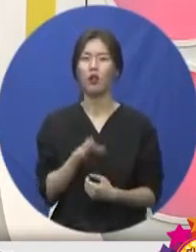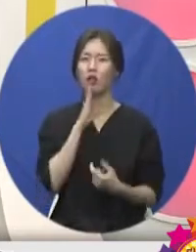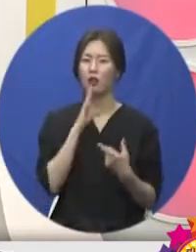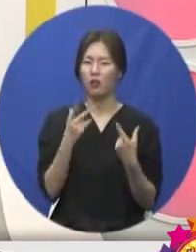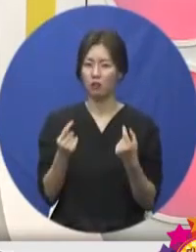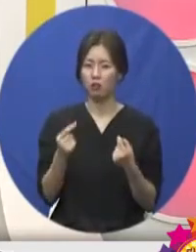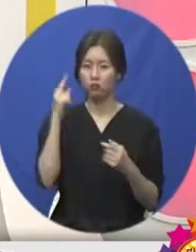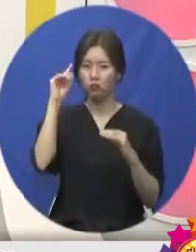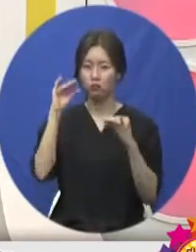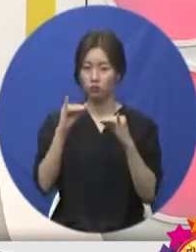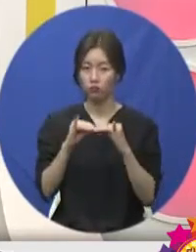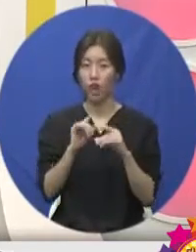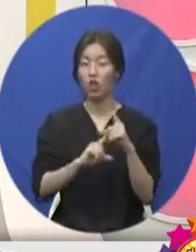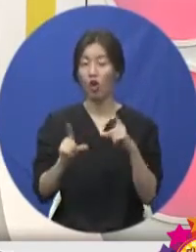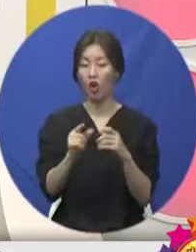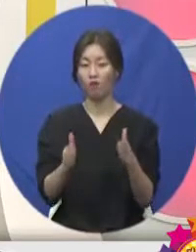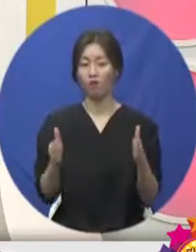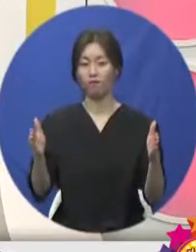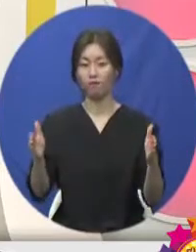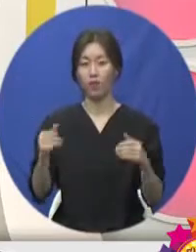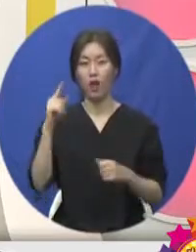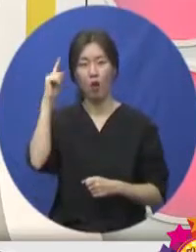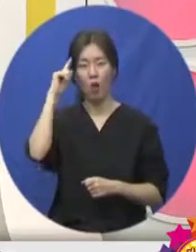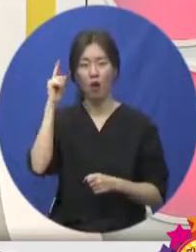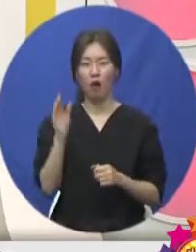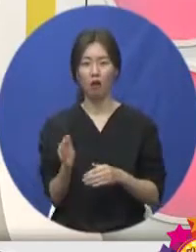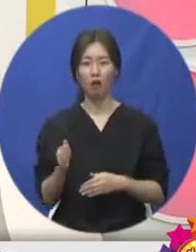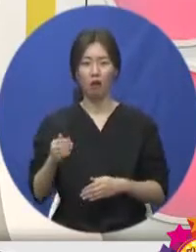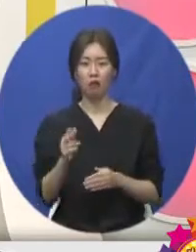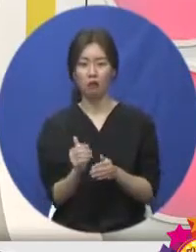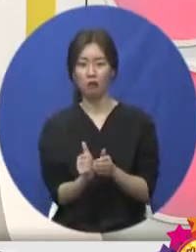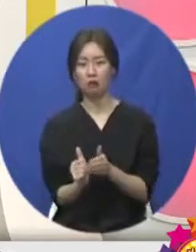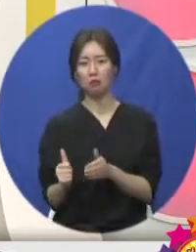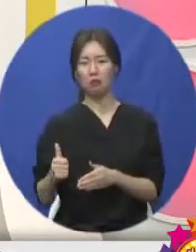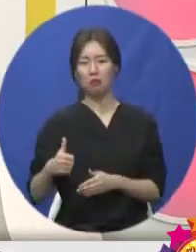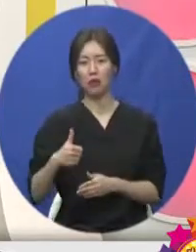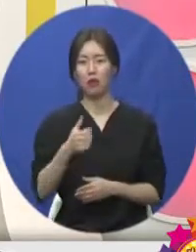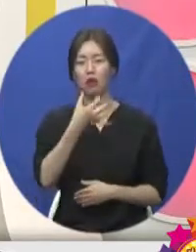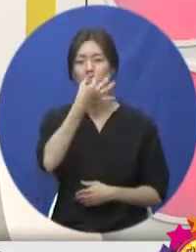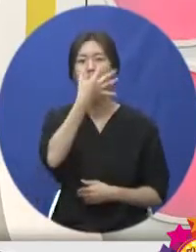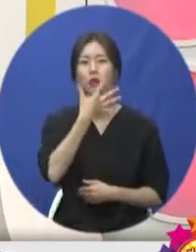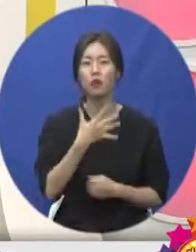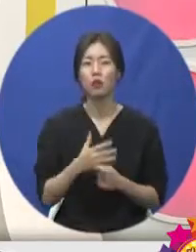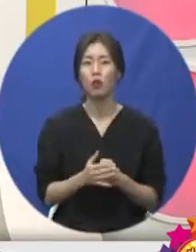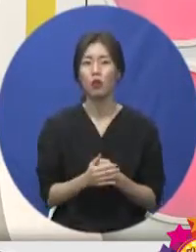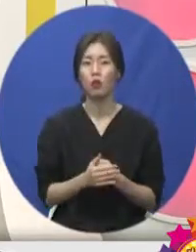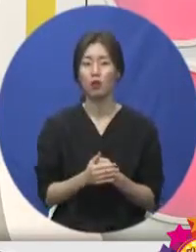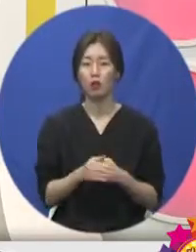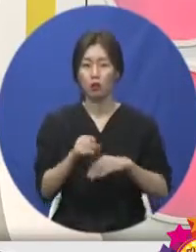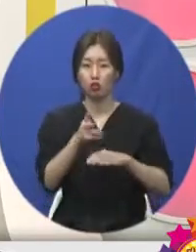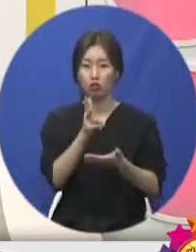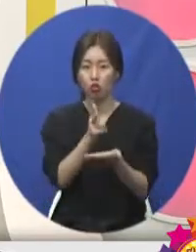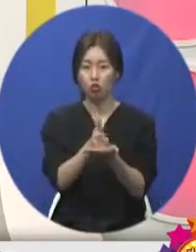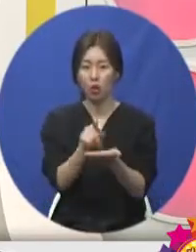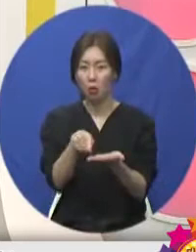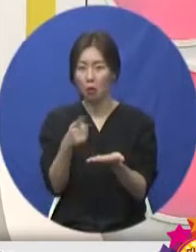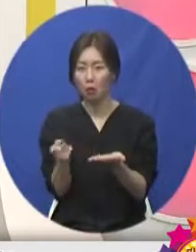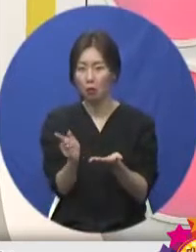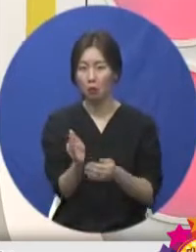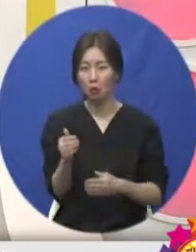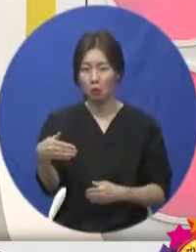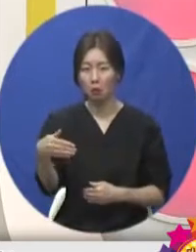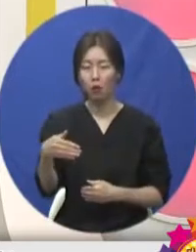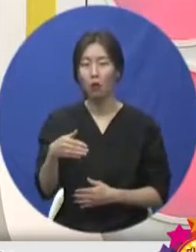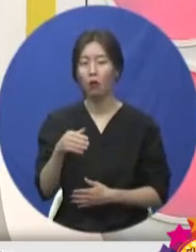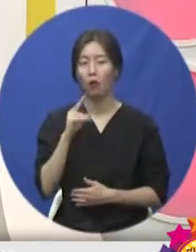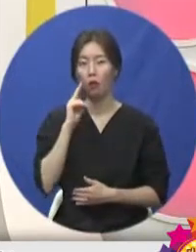예, 넓어진대. 꽤 많이 넓어진대. 내릴 때 이렇게 힘들 때도 그러죠, 있고 그렇죠. 진짜 이게 열다 그럼요. 보면 옆에 문 콕. 하려고 하는 게 아닌데 예, 탁 이렇게